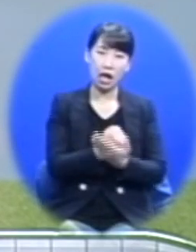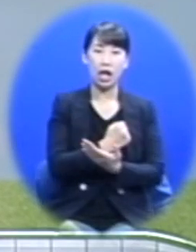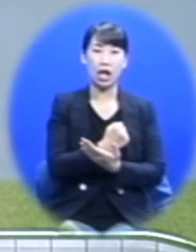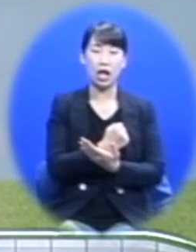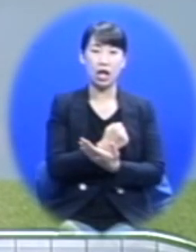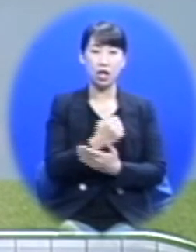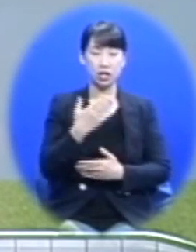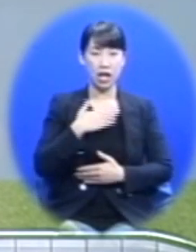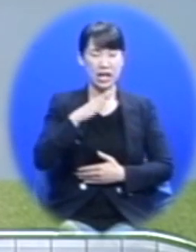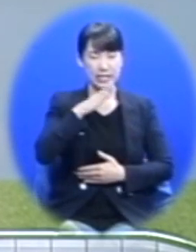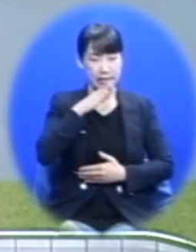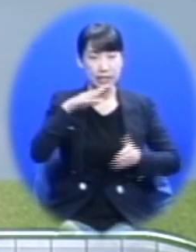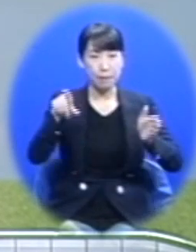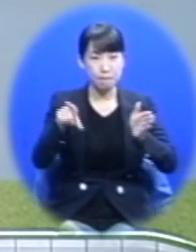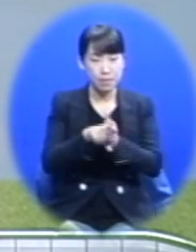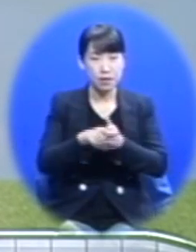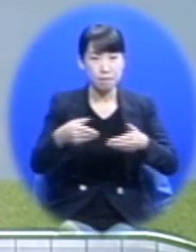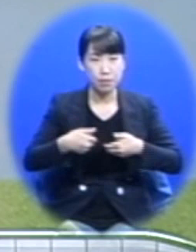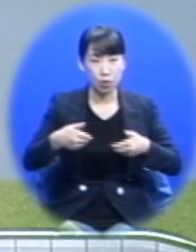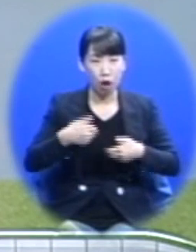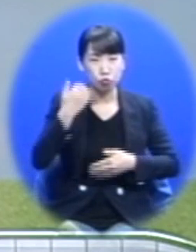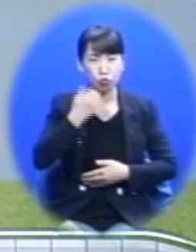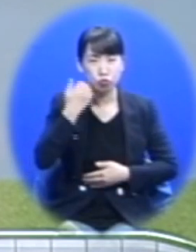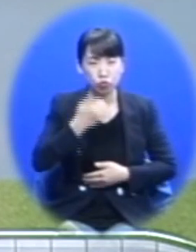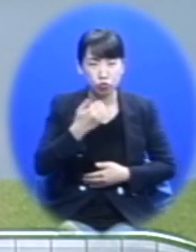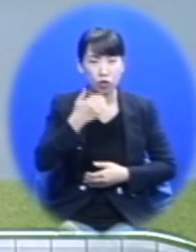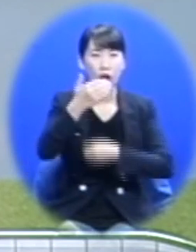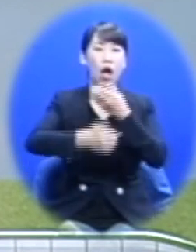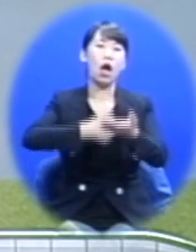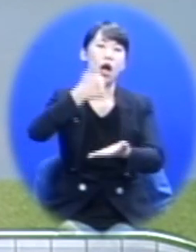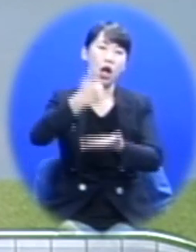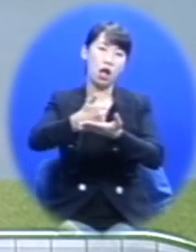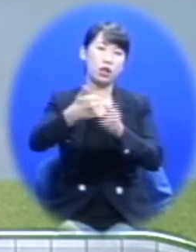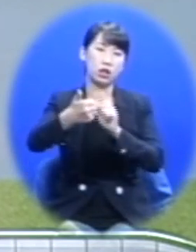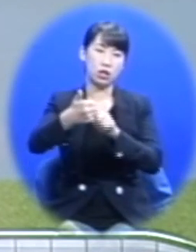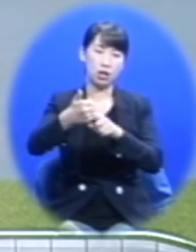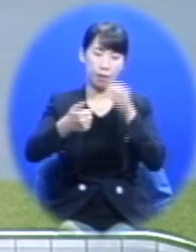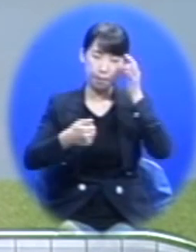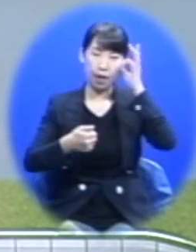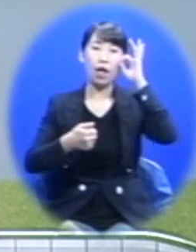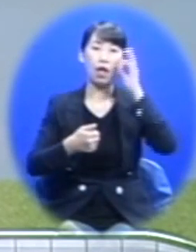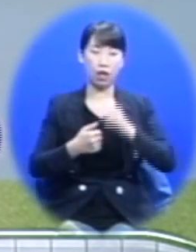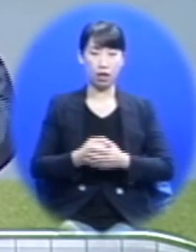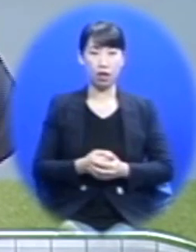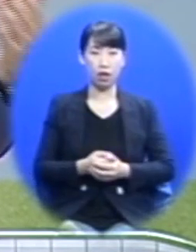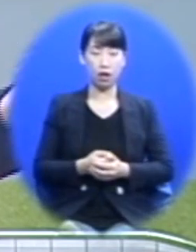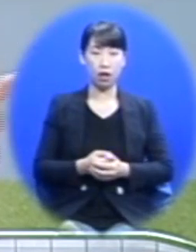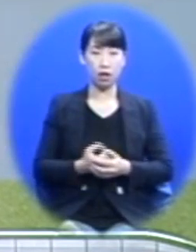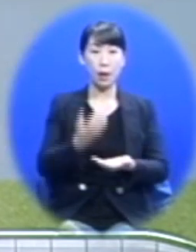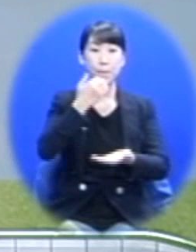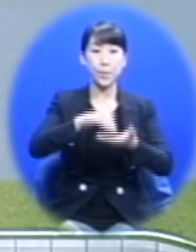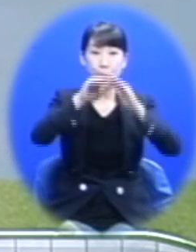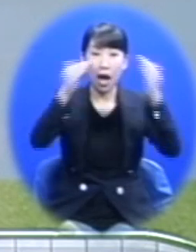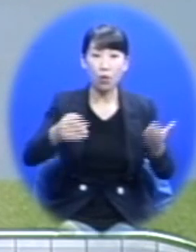정말 믿어야 될 그 믿음의 대상이 누군가? 하나님이세요. 오늘 여기서 바위는 하나님을